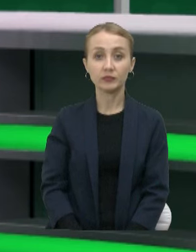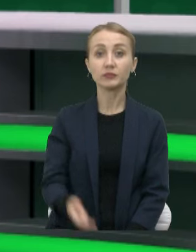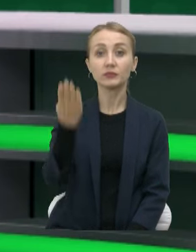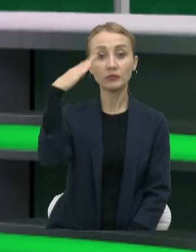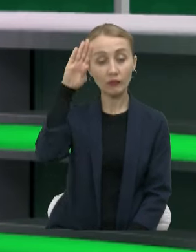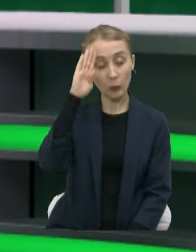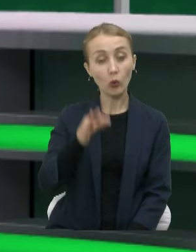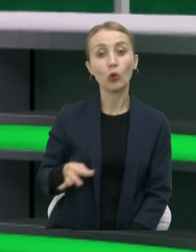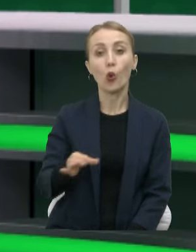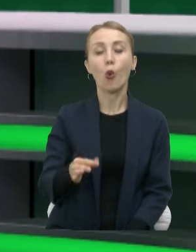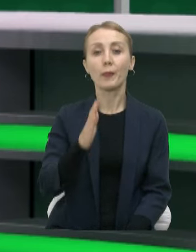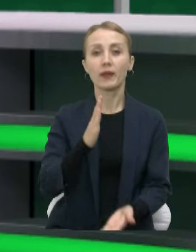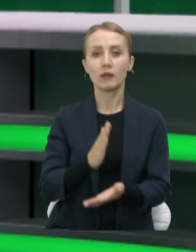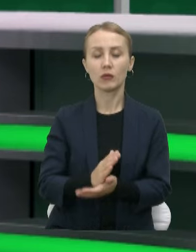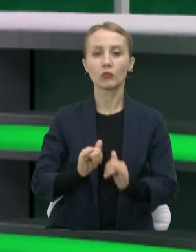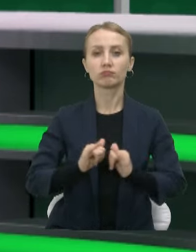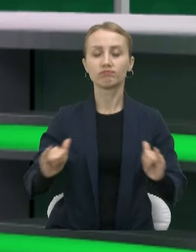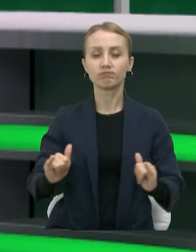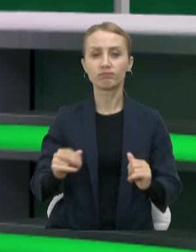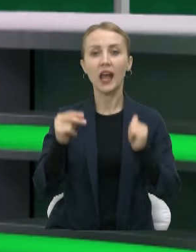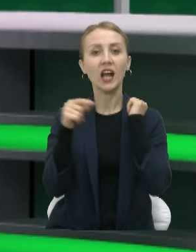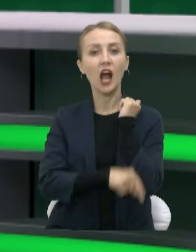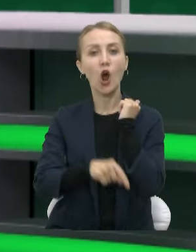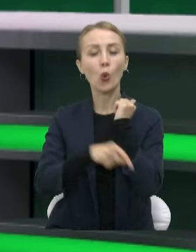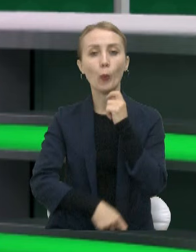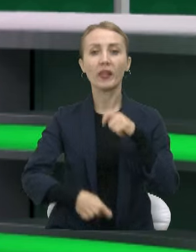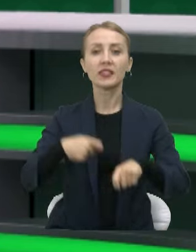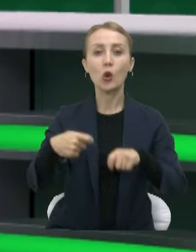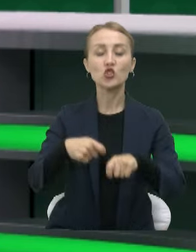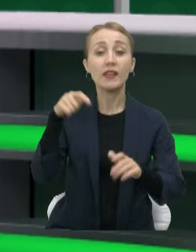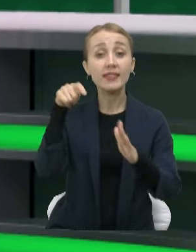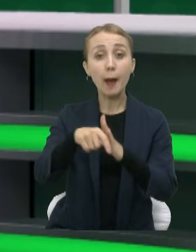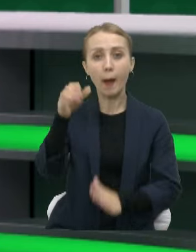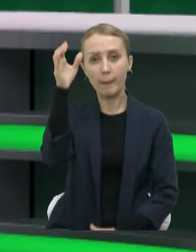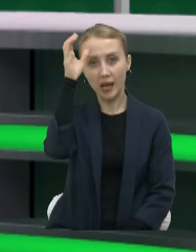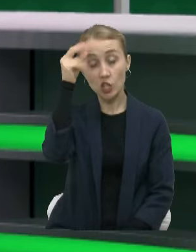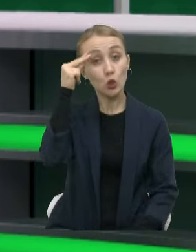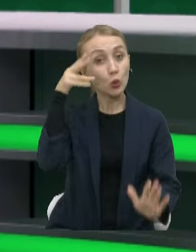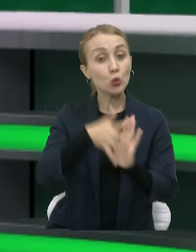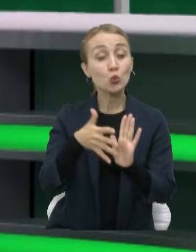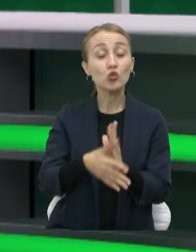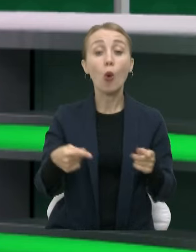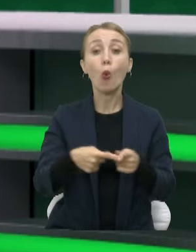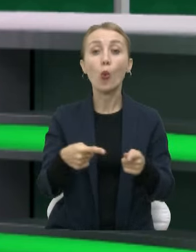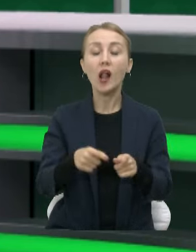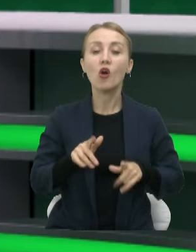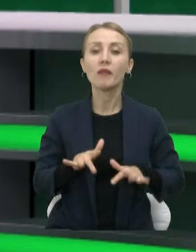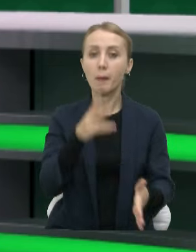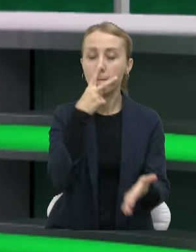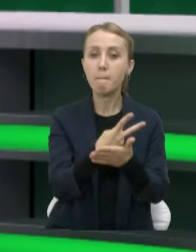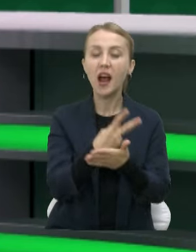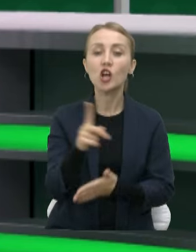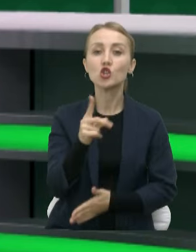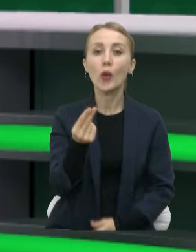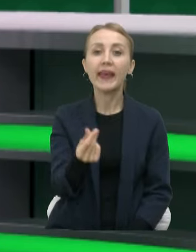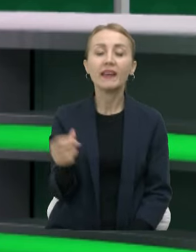В Акмолинском регионе наблюдается рост коррупционных правонарушений в сфере образования. Изучение уголовных дел показало, что основная доля